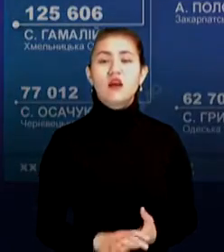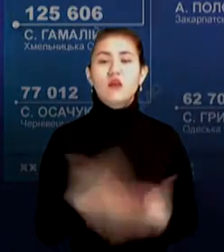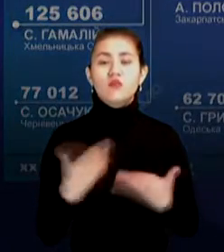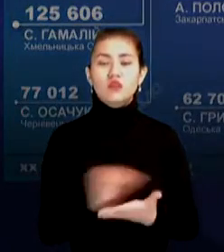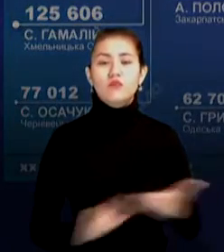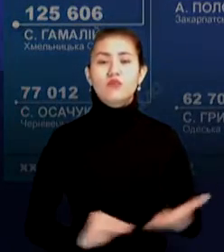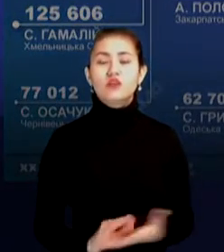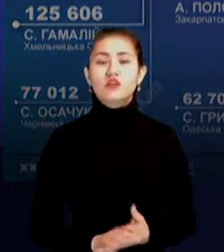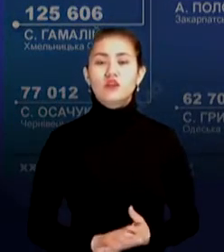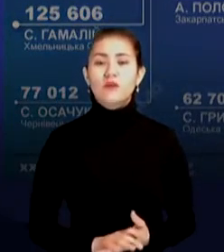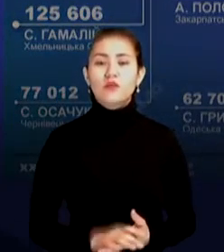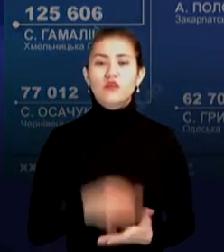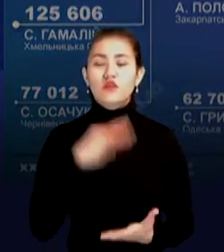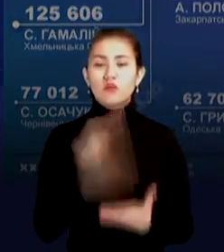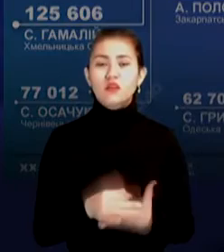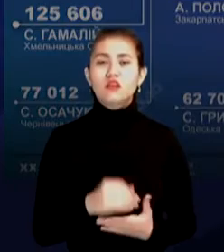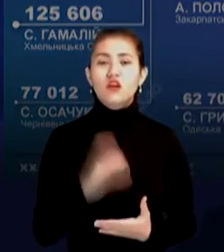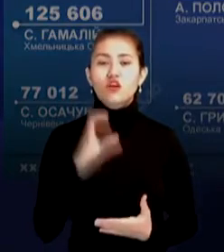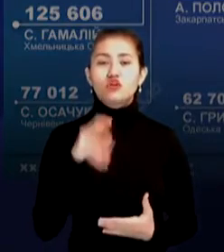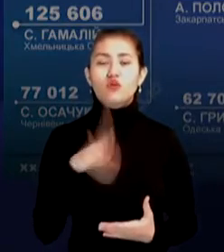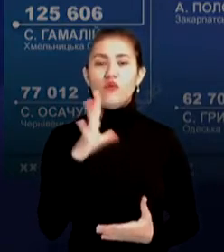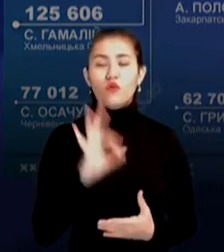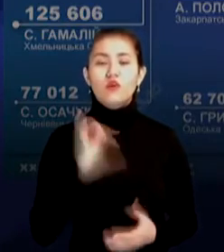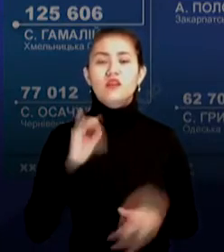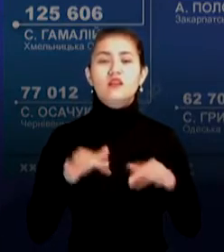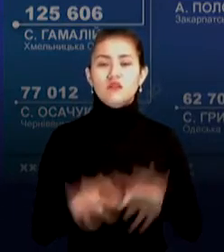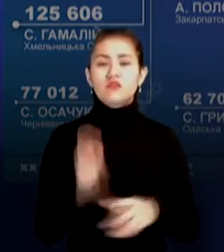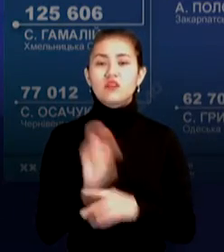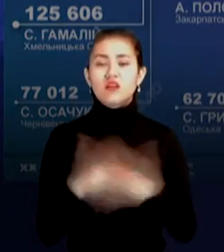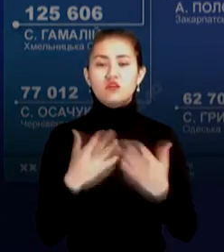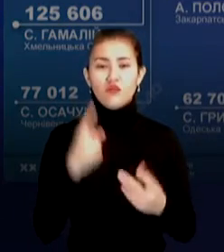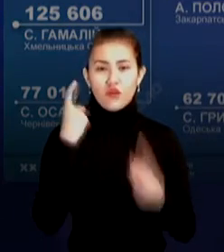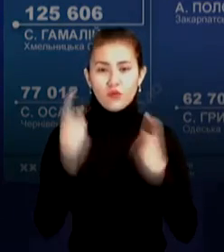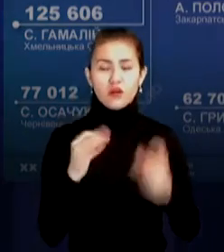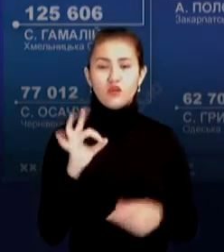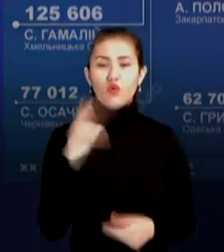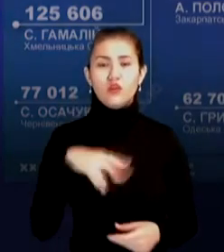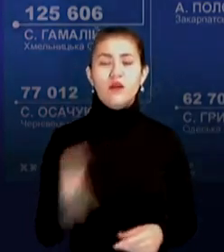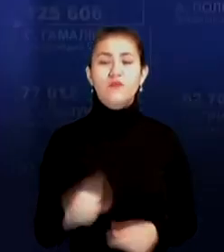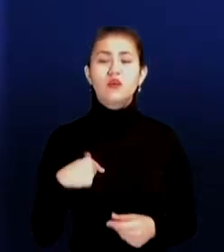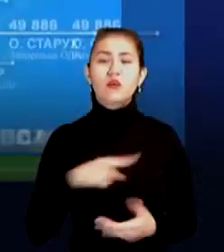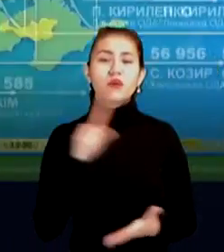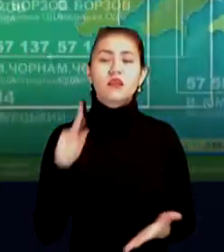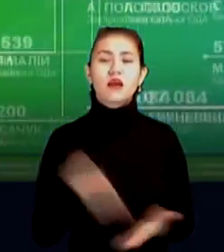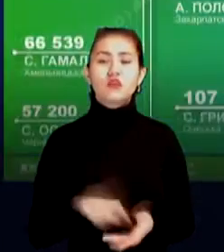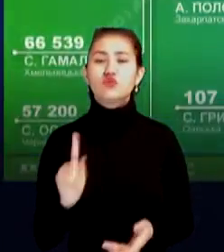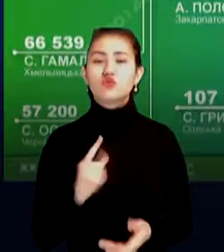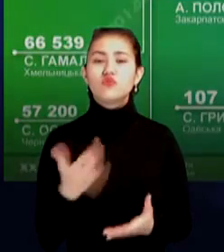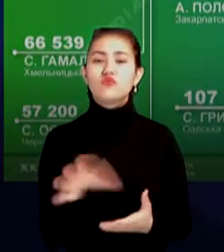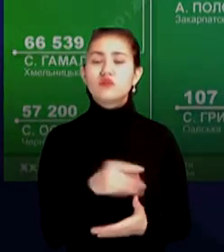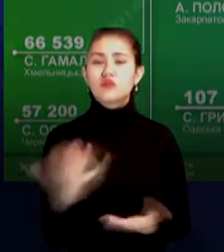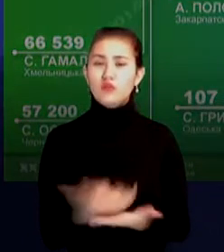знову ж таки інформаційний портал «Слово і діло», який звертається за цією інформацією «Вода». Мене питання, чому ви стільки